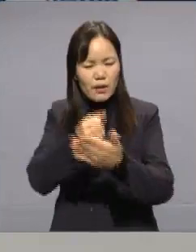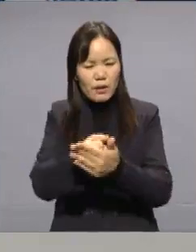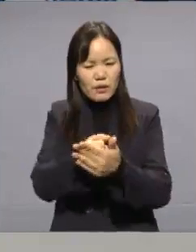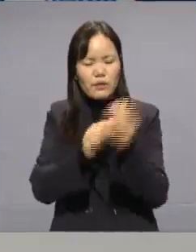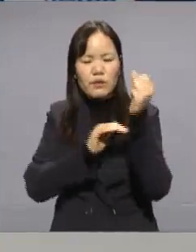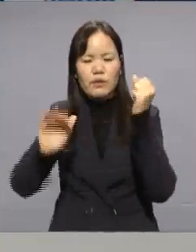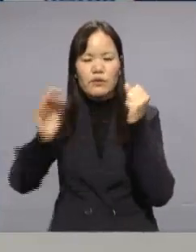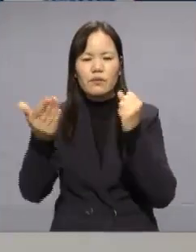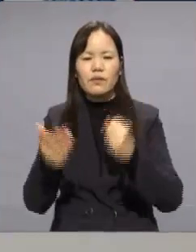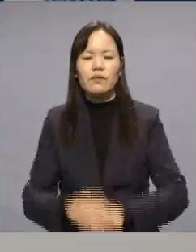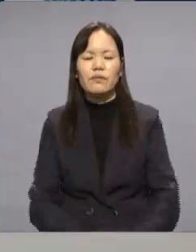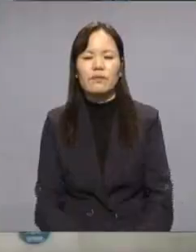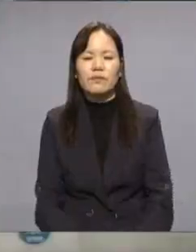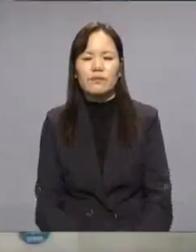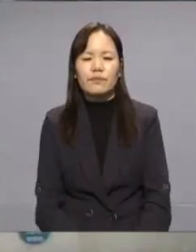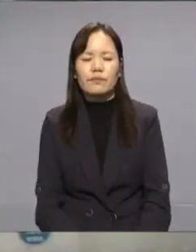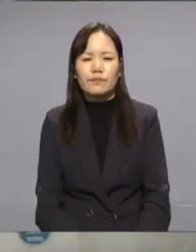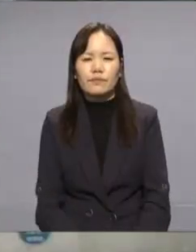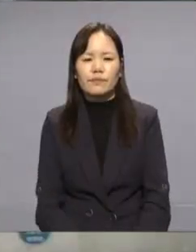기자입니다.